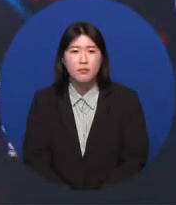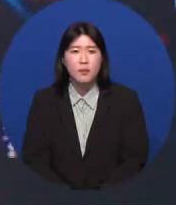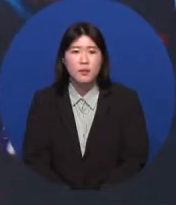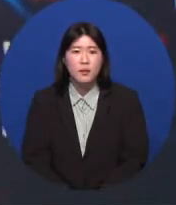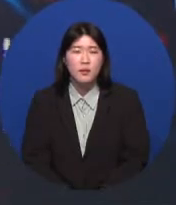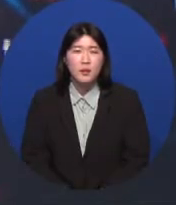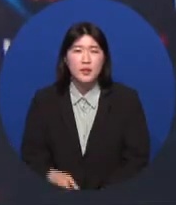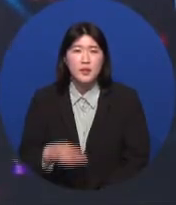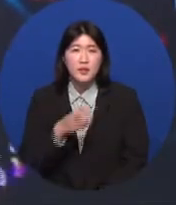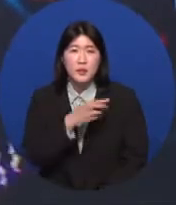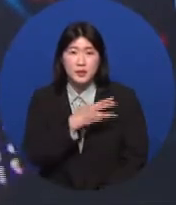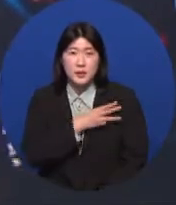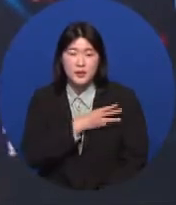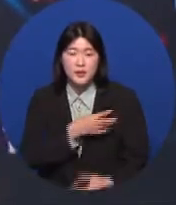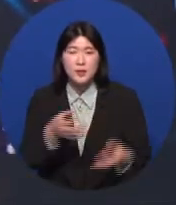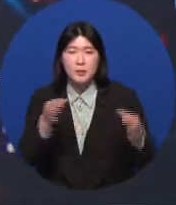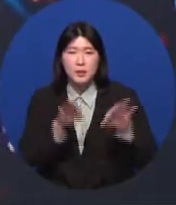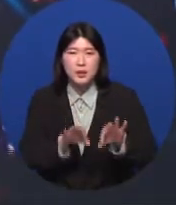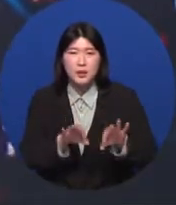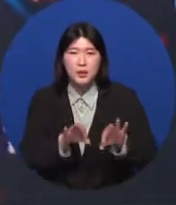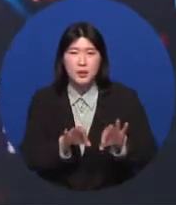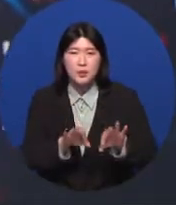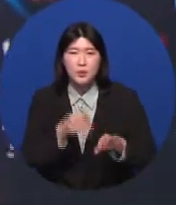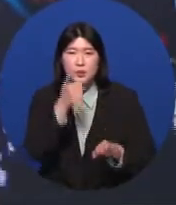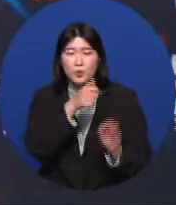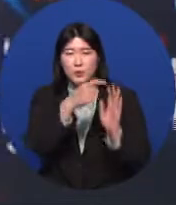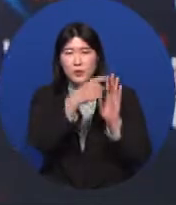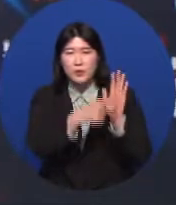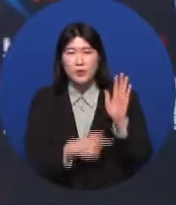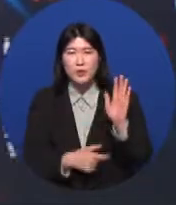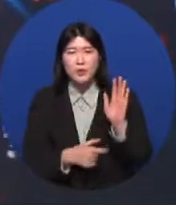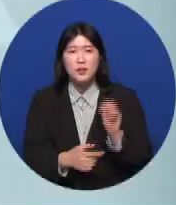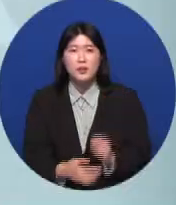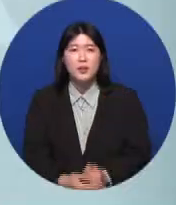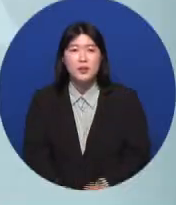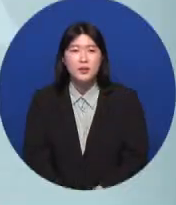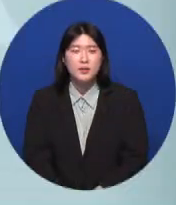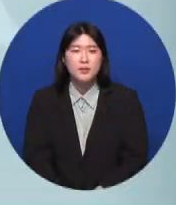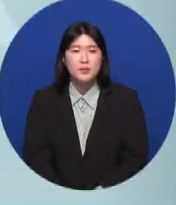다음은 저희 방송에 희망 2021 이웃돕기 성금을 보내주신 분들입니다